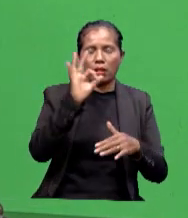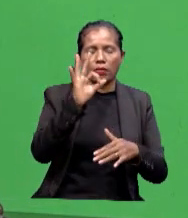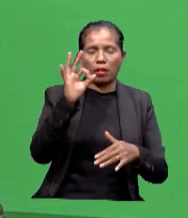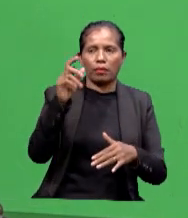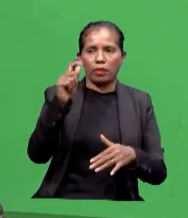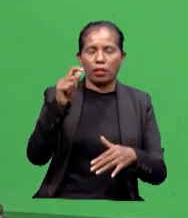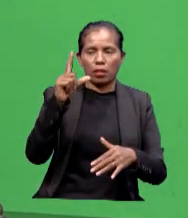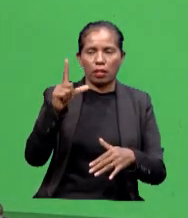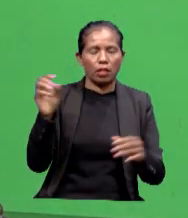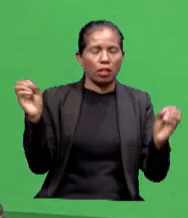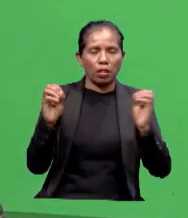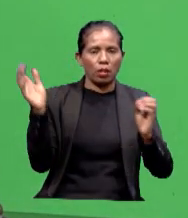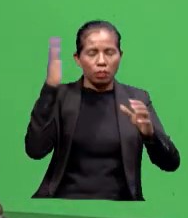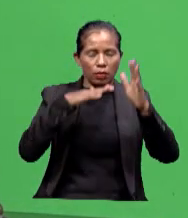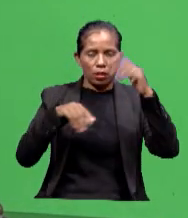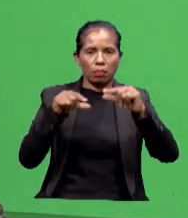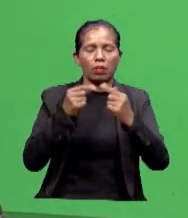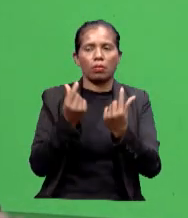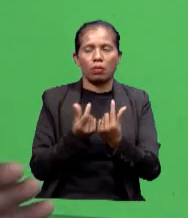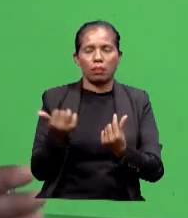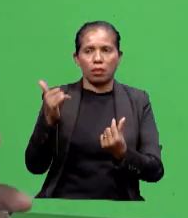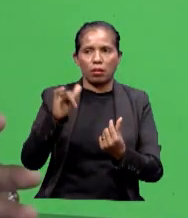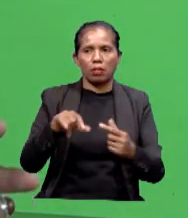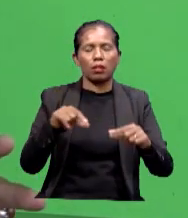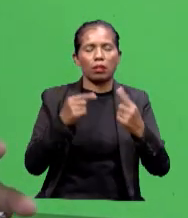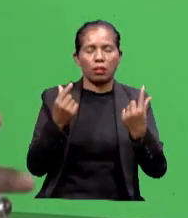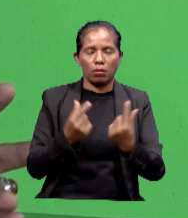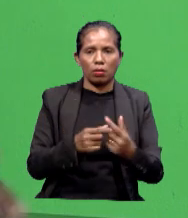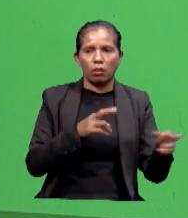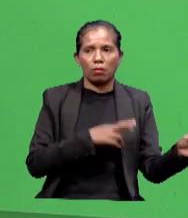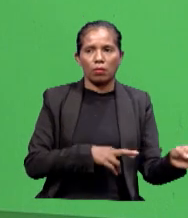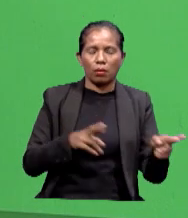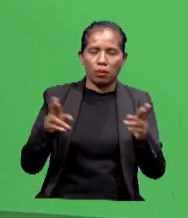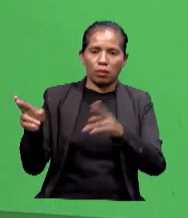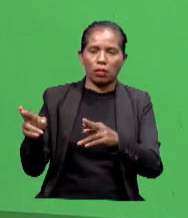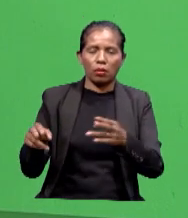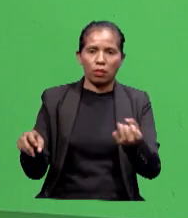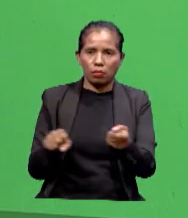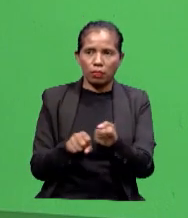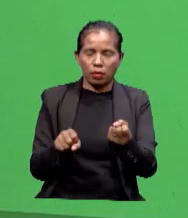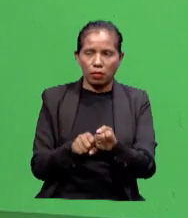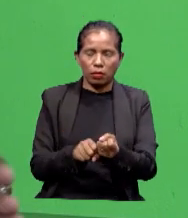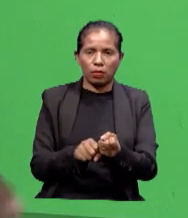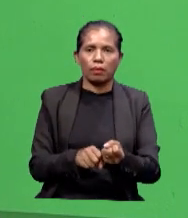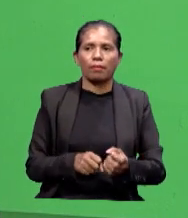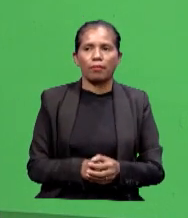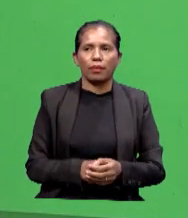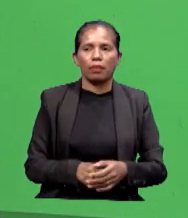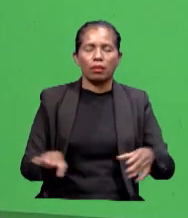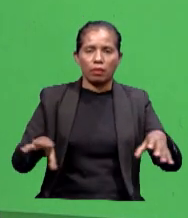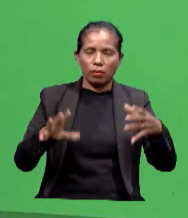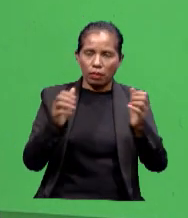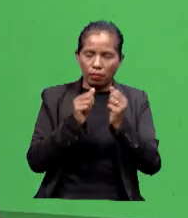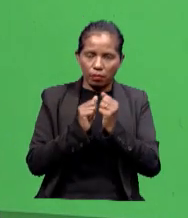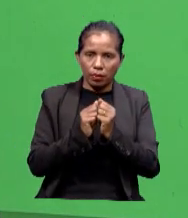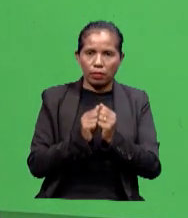las problema gulubu sirnia gulubu pronto para atu kontribui atu kolabora